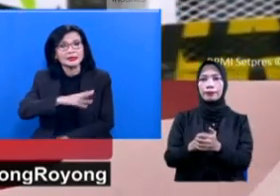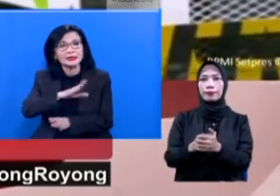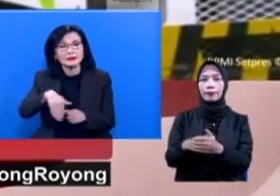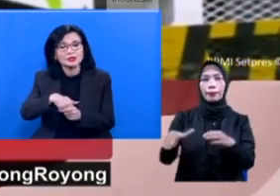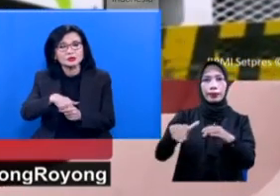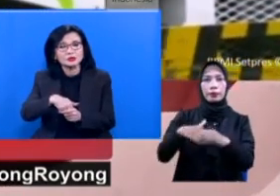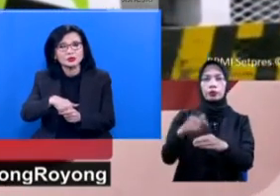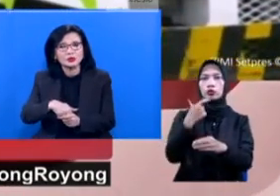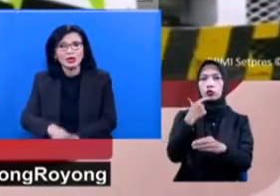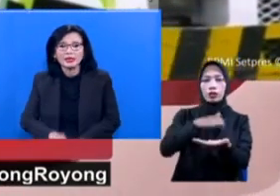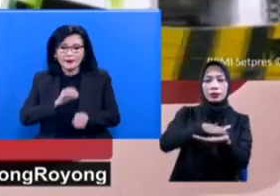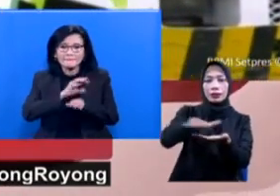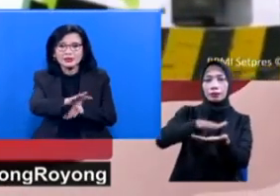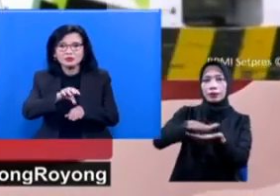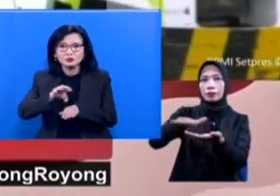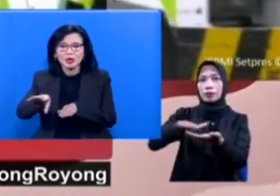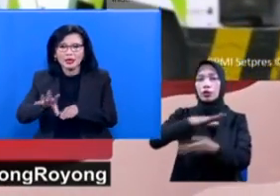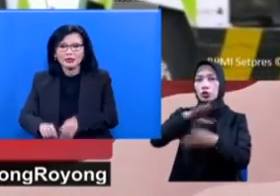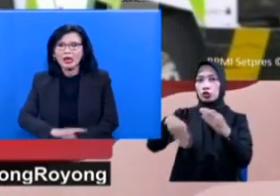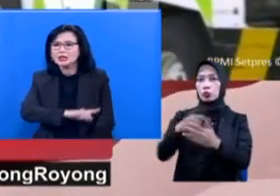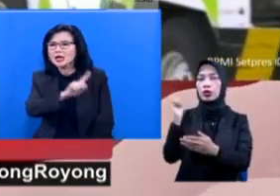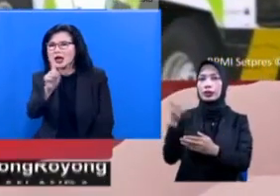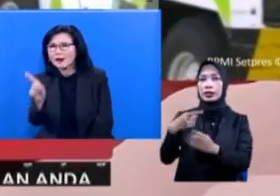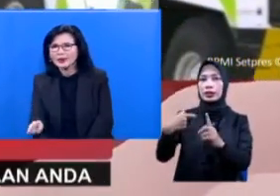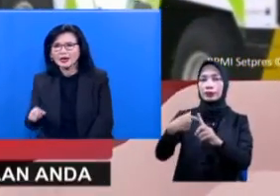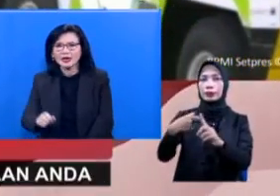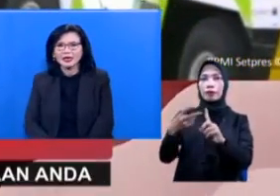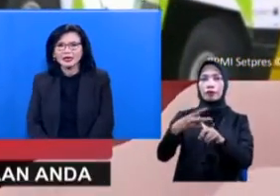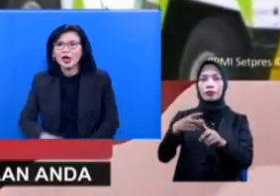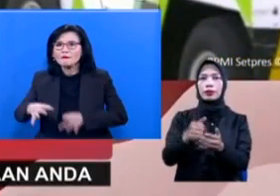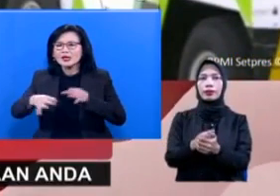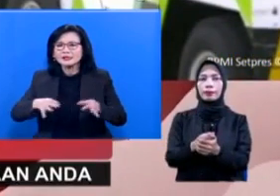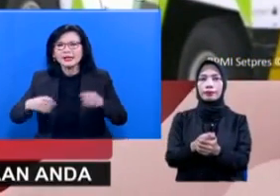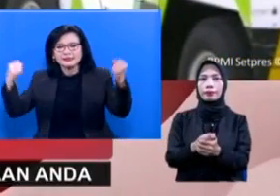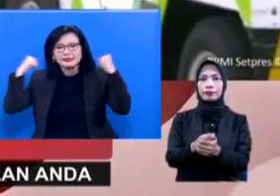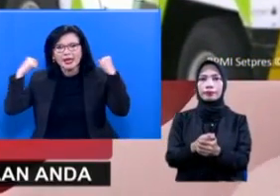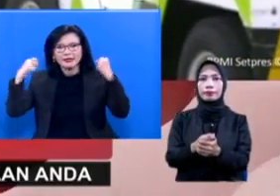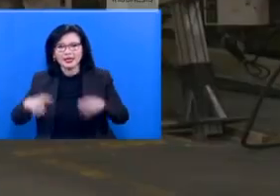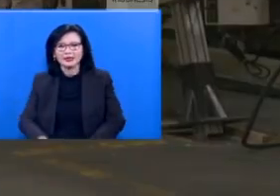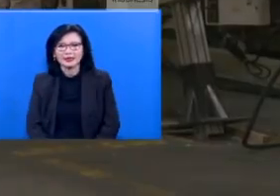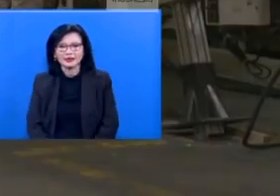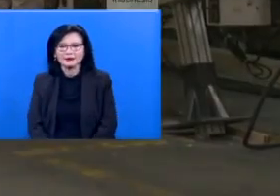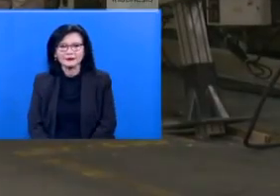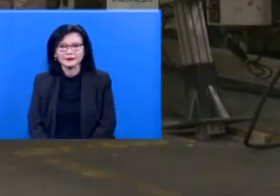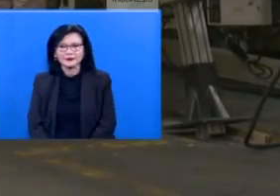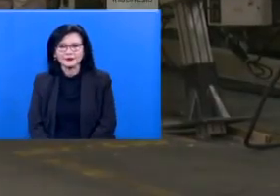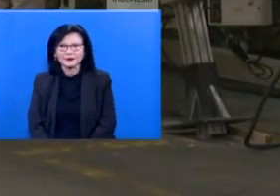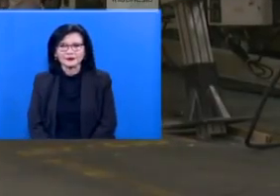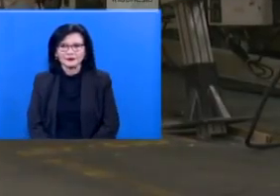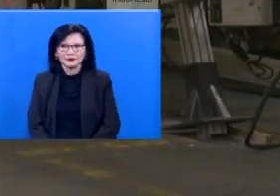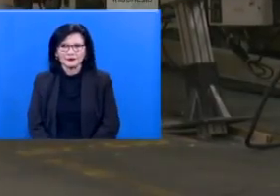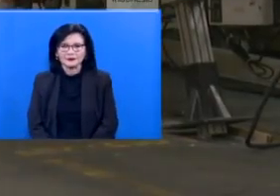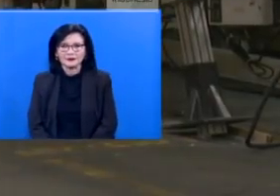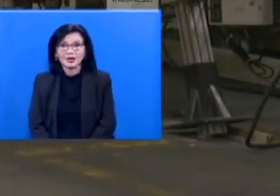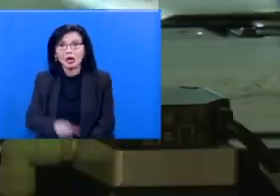dalam pendistribusiannya sampai ke vaskes yang diminta oleh perusahaan.